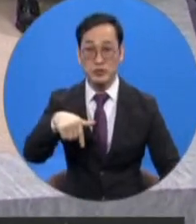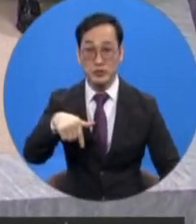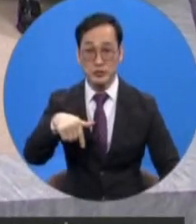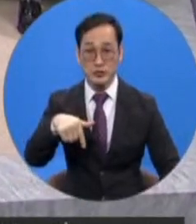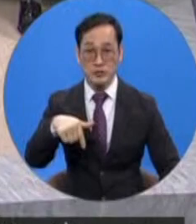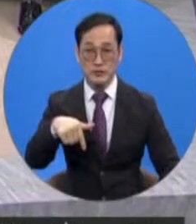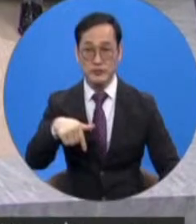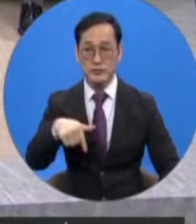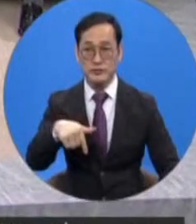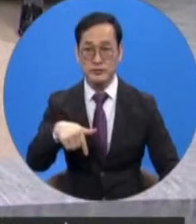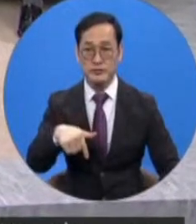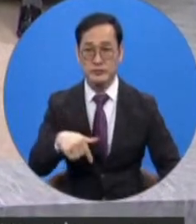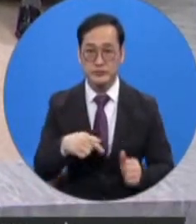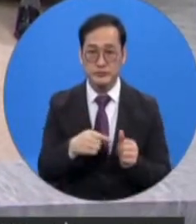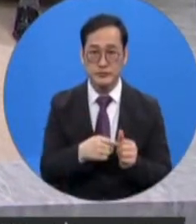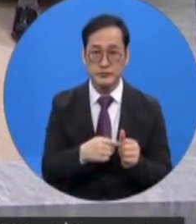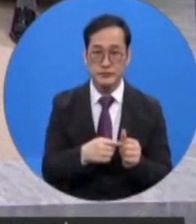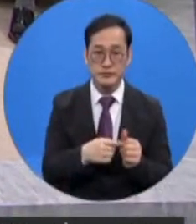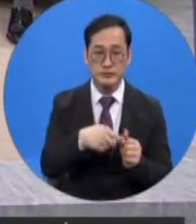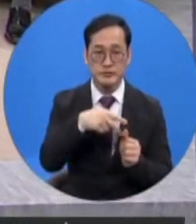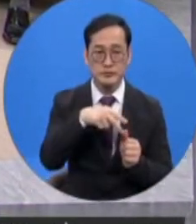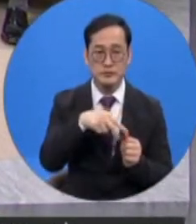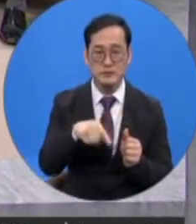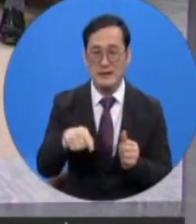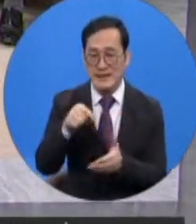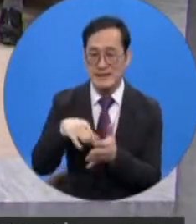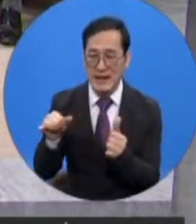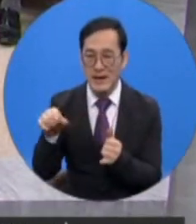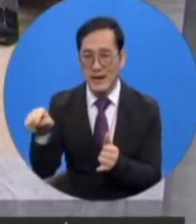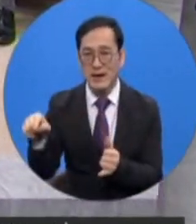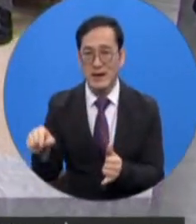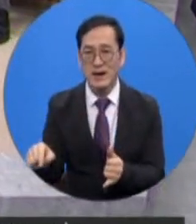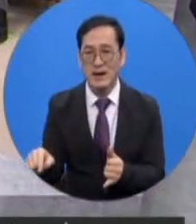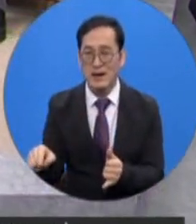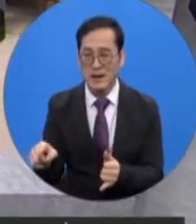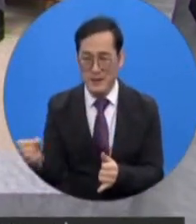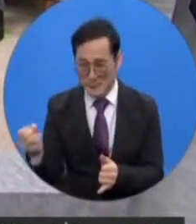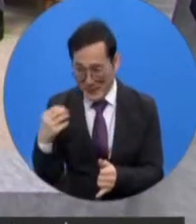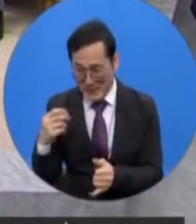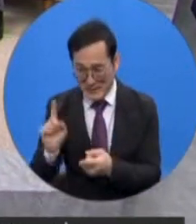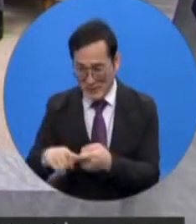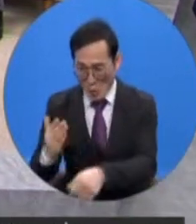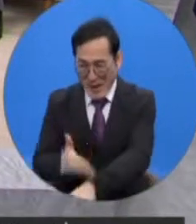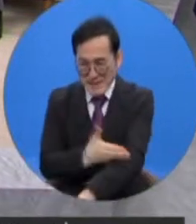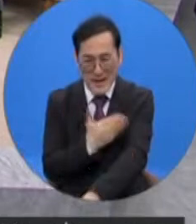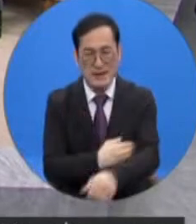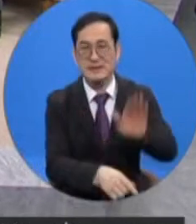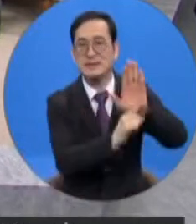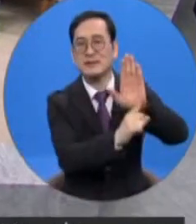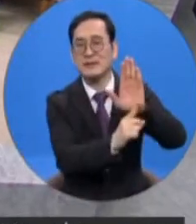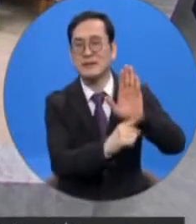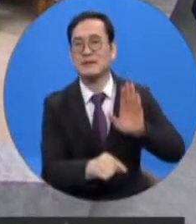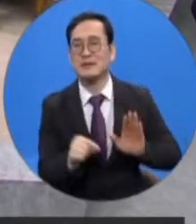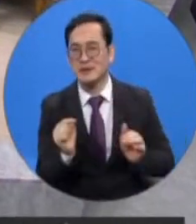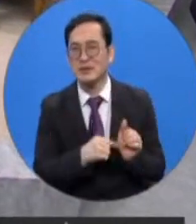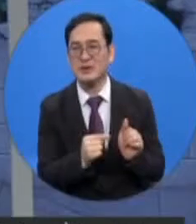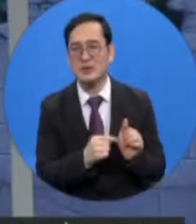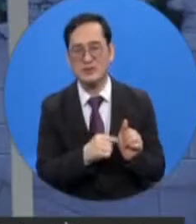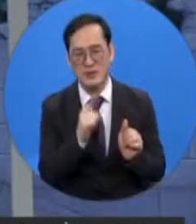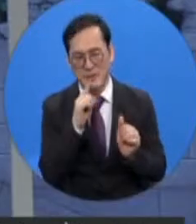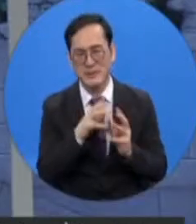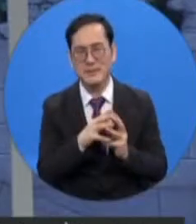신라젠 취재 의혹 사건 관련해서 기자가 하지도 않은 얘기를 한 것처럼 얘기를 했었던 것도 논란이 된 바 있었죠.